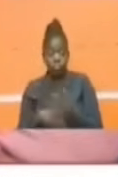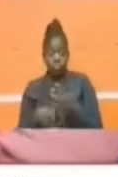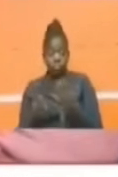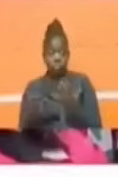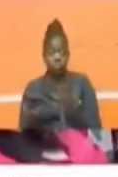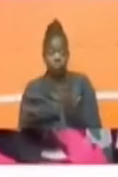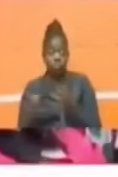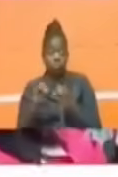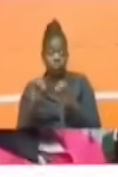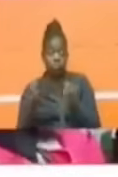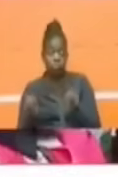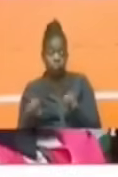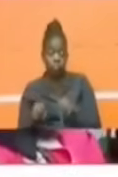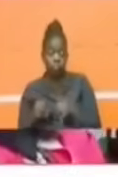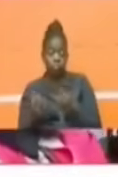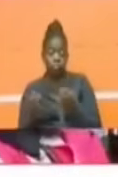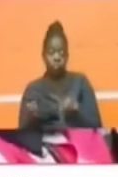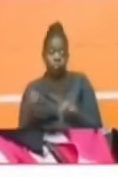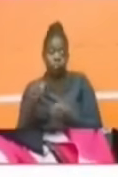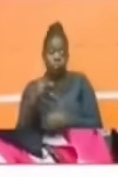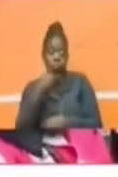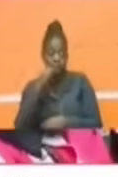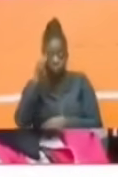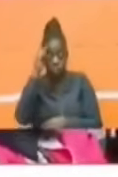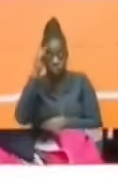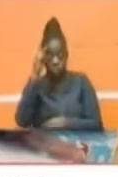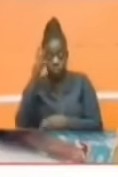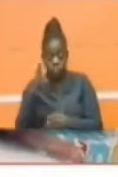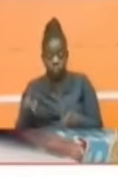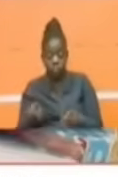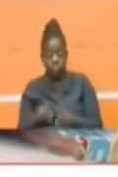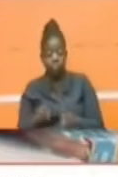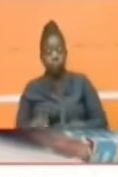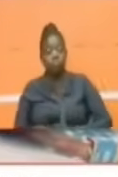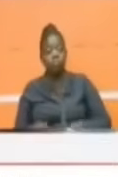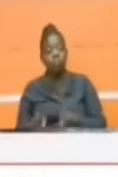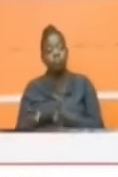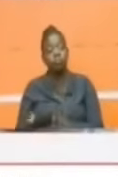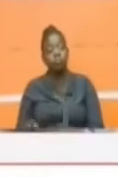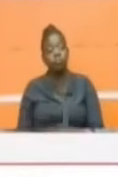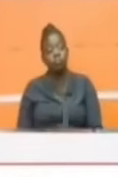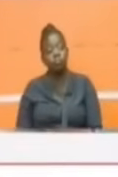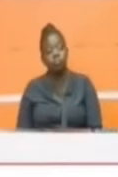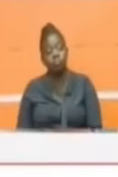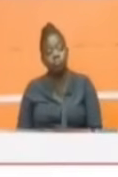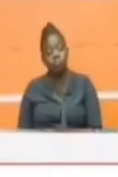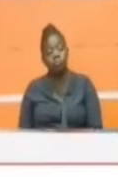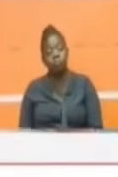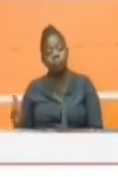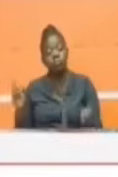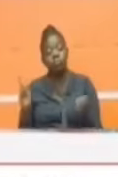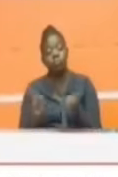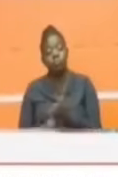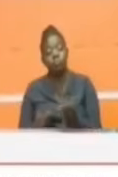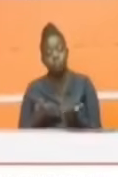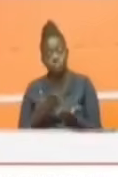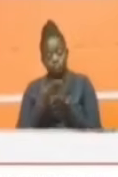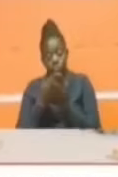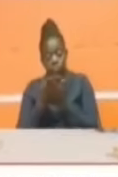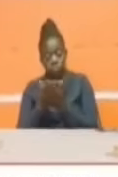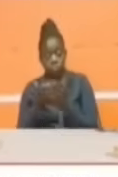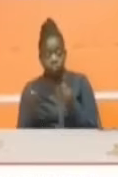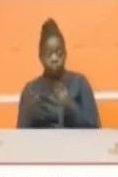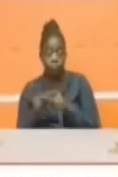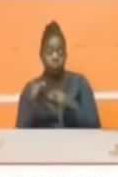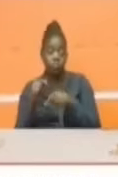okufuba okutambulira mu kkubo bazadde baabwe babadde batambuliramu. Ne bafuna esakramentu ate ne